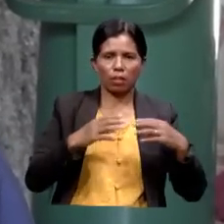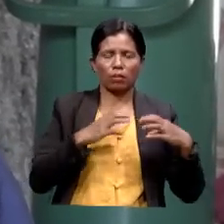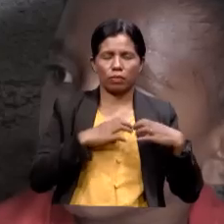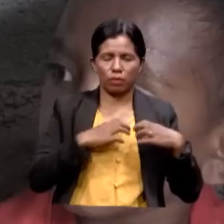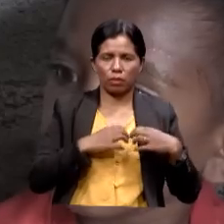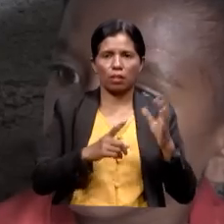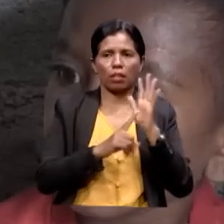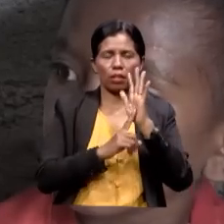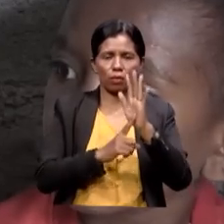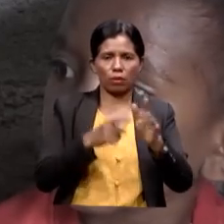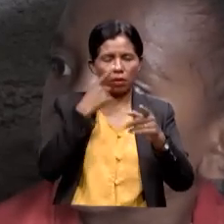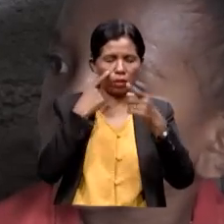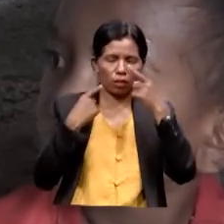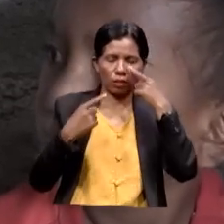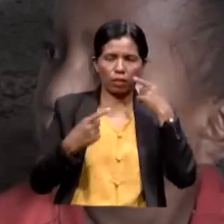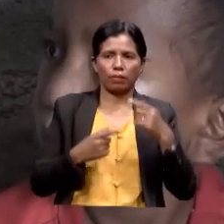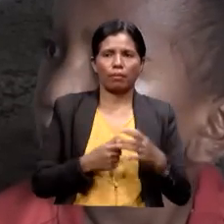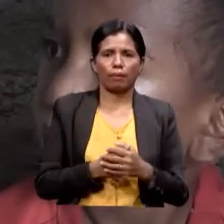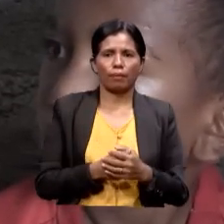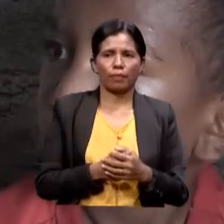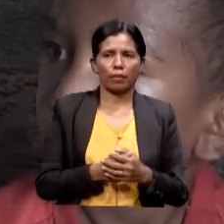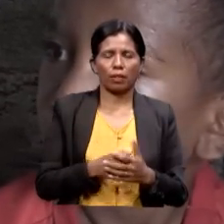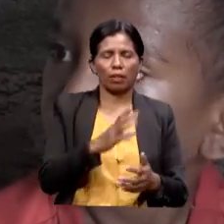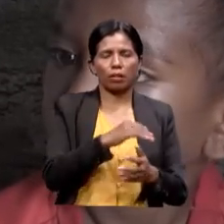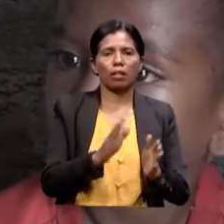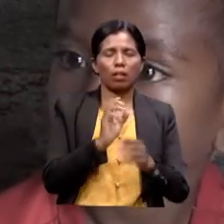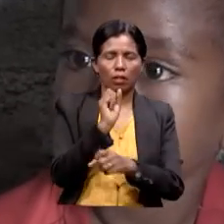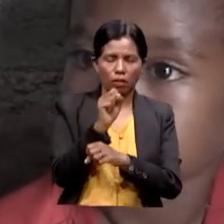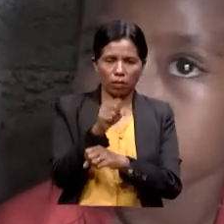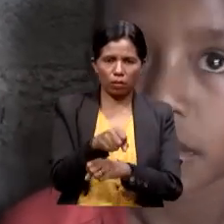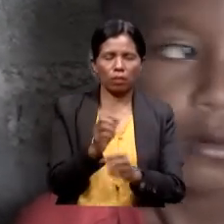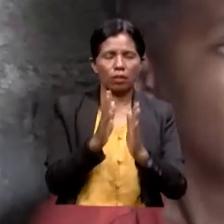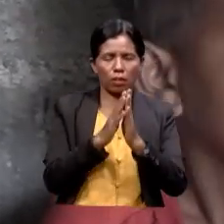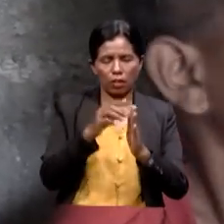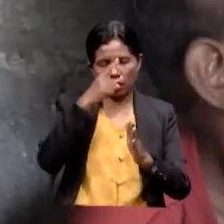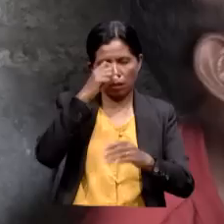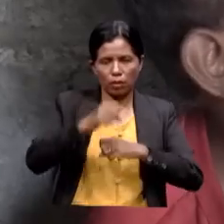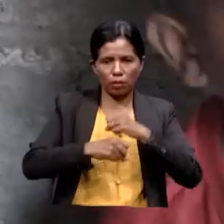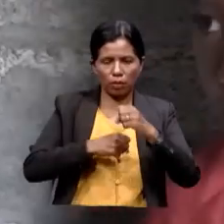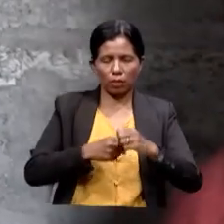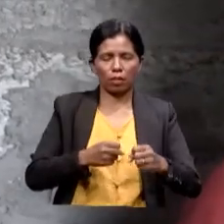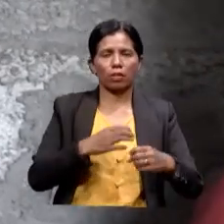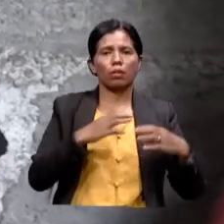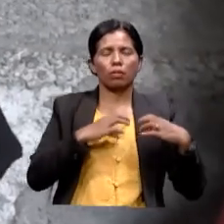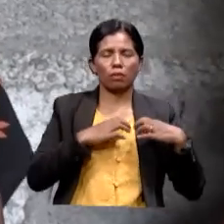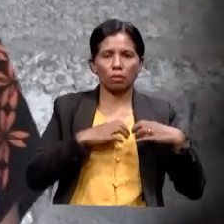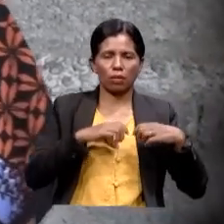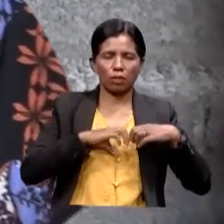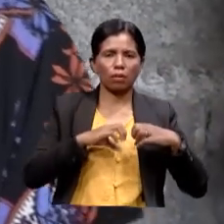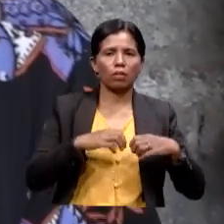ho di haturuk matang wen i hahasan, hakruuk harohan, tan susar de nebe halun fuang kolen tebes.